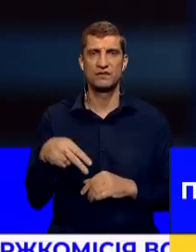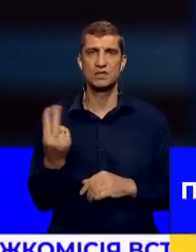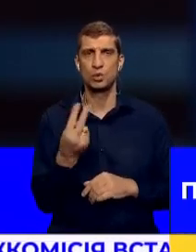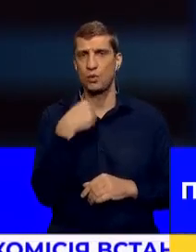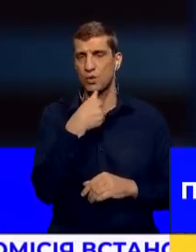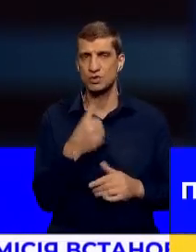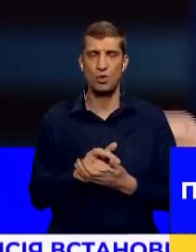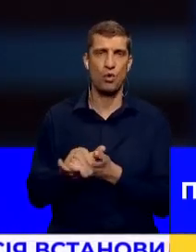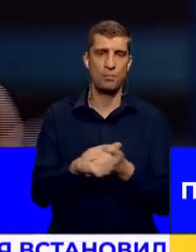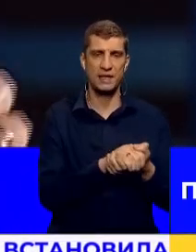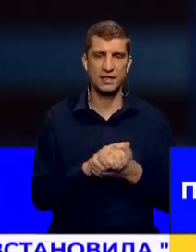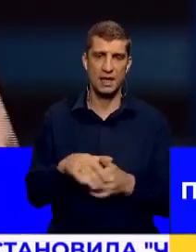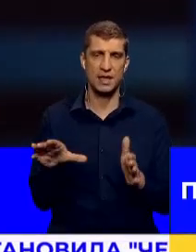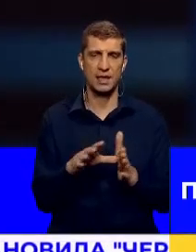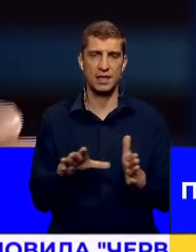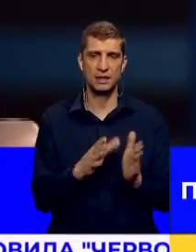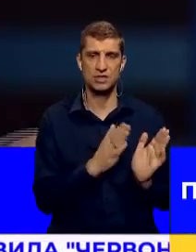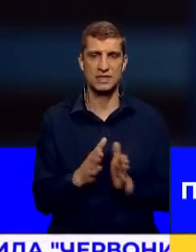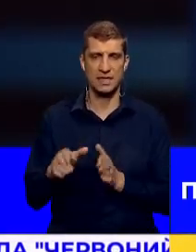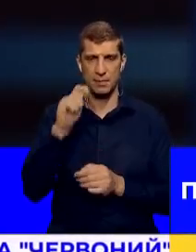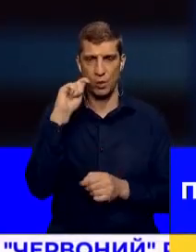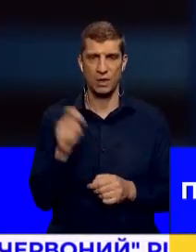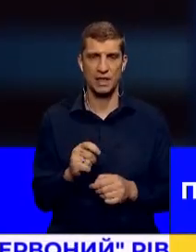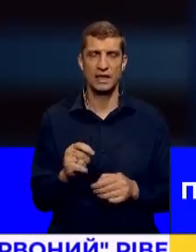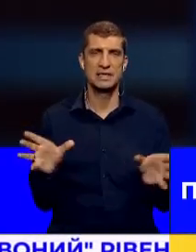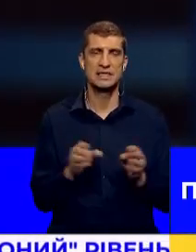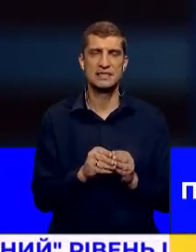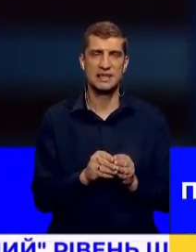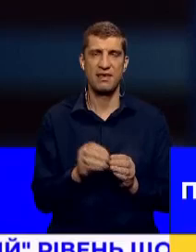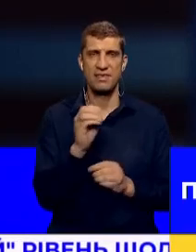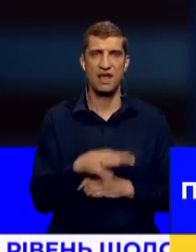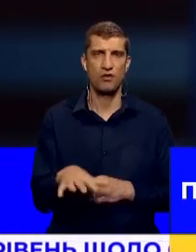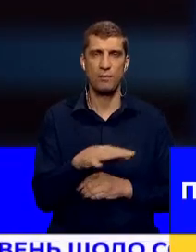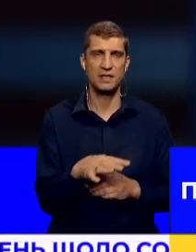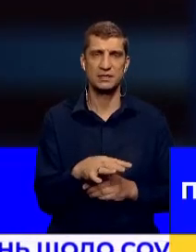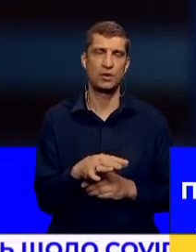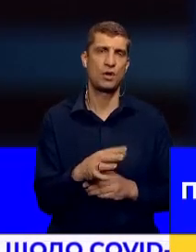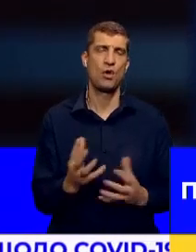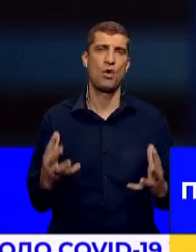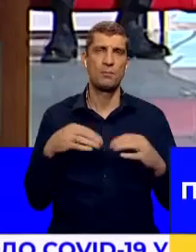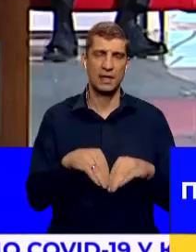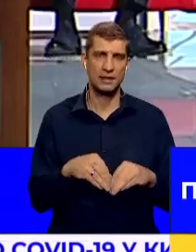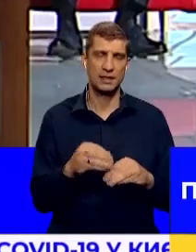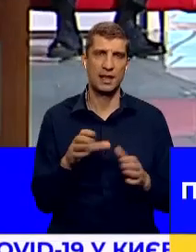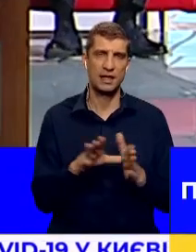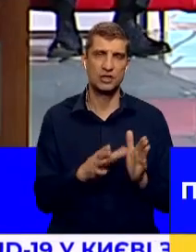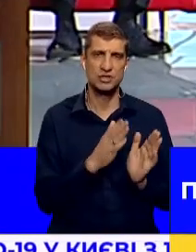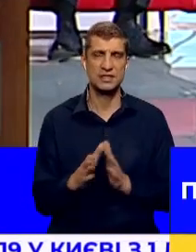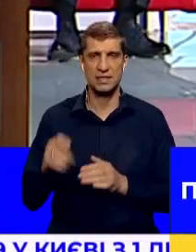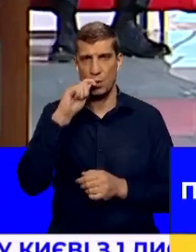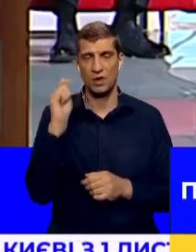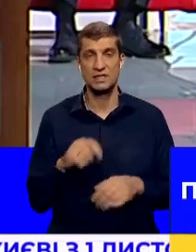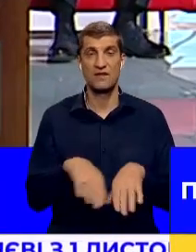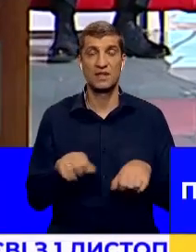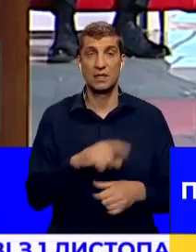році, об'єднання енергетичної системи України із європейською об'єднаною енергетичною системою. І українська влада